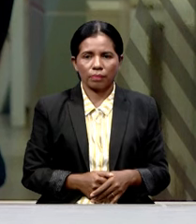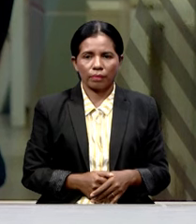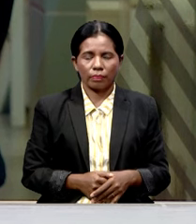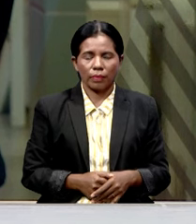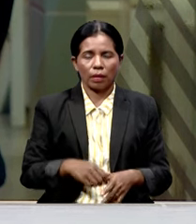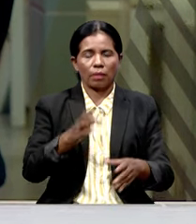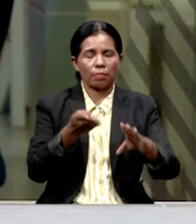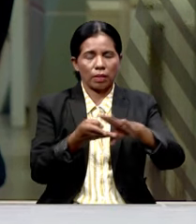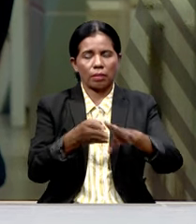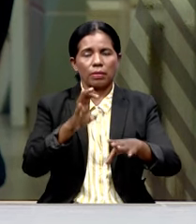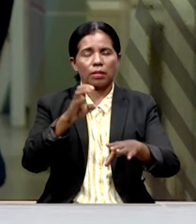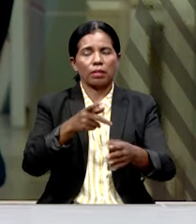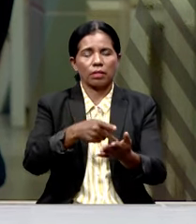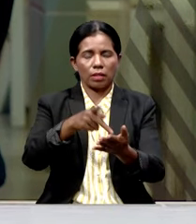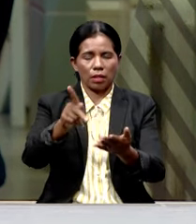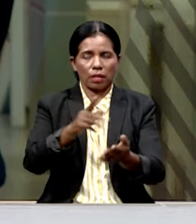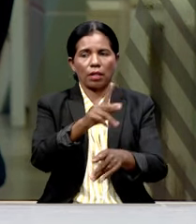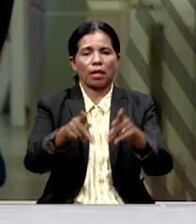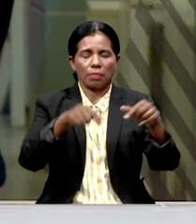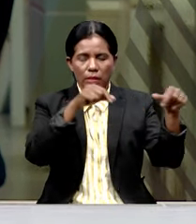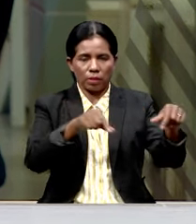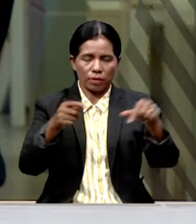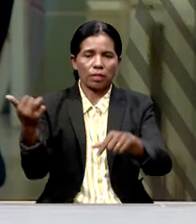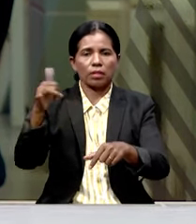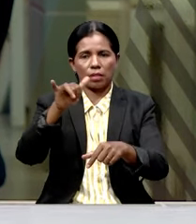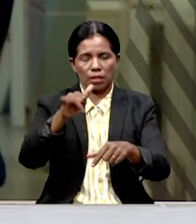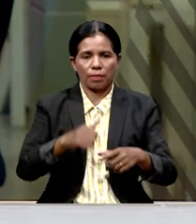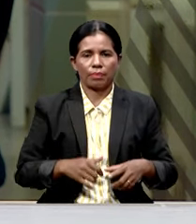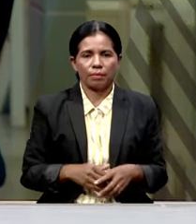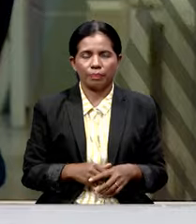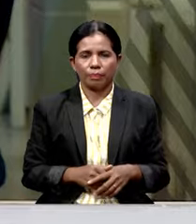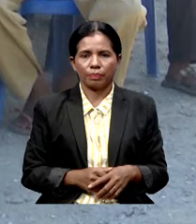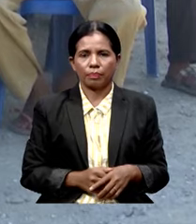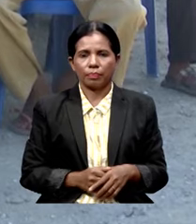BNCTL hahú halo pagamentu ba idozu ho ema difisiensia sira.